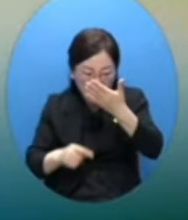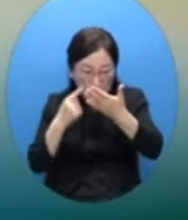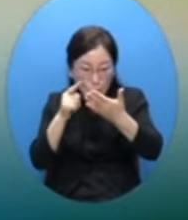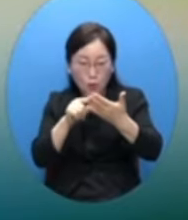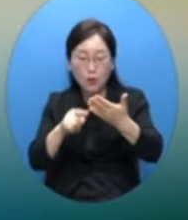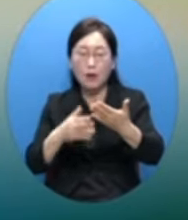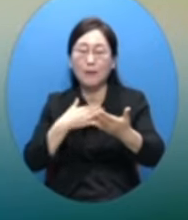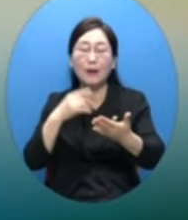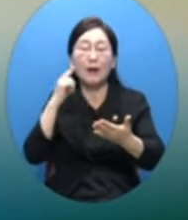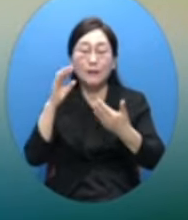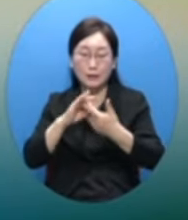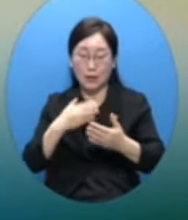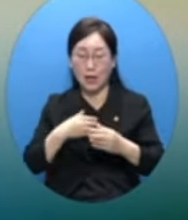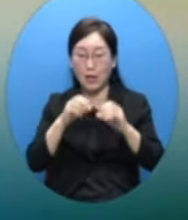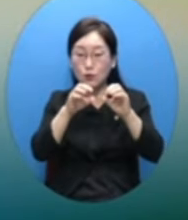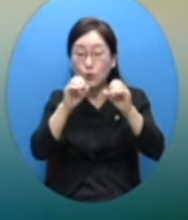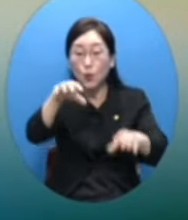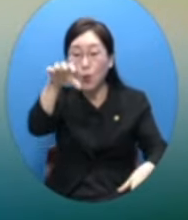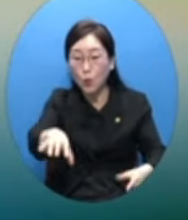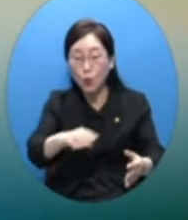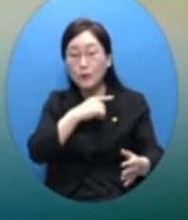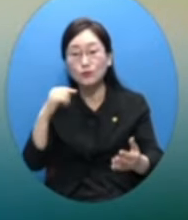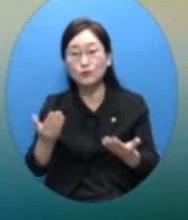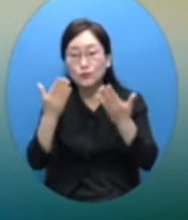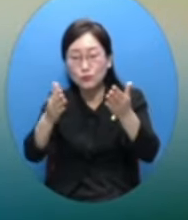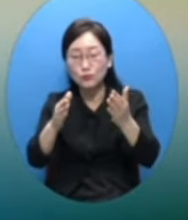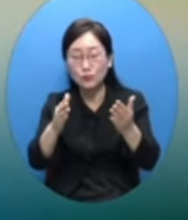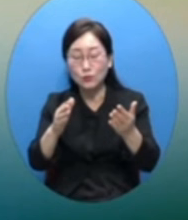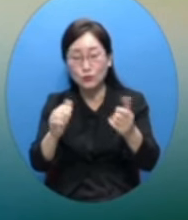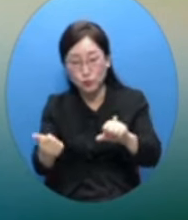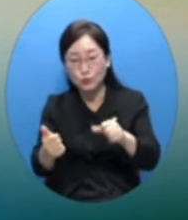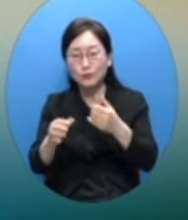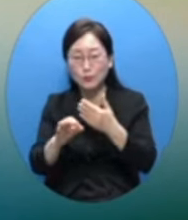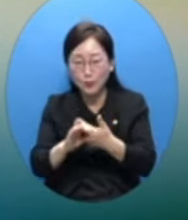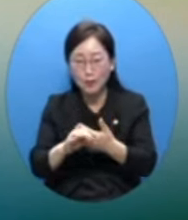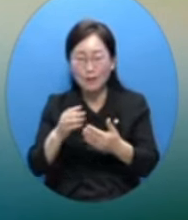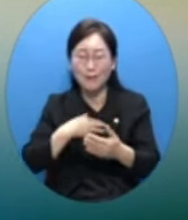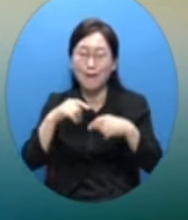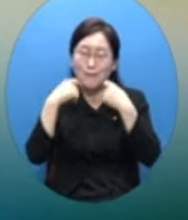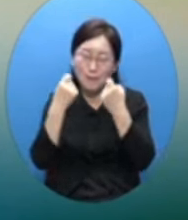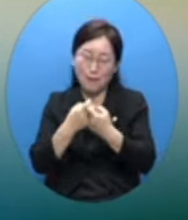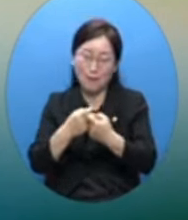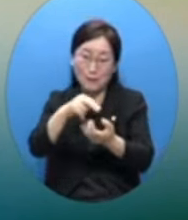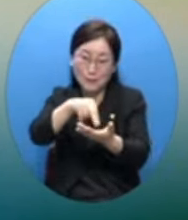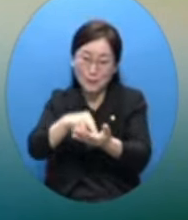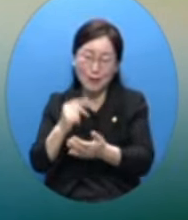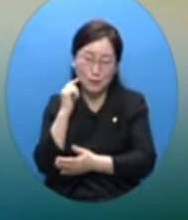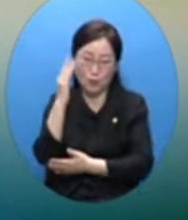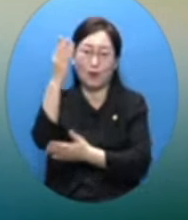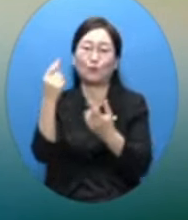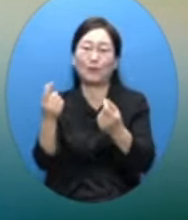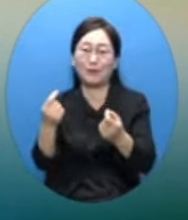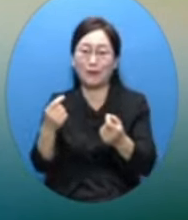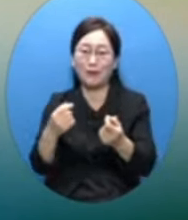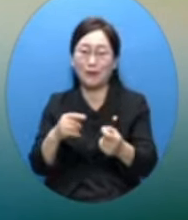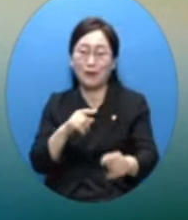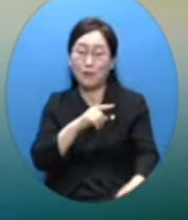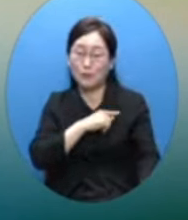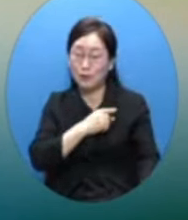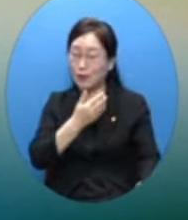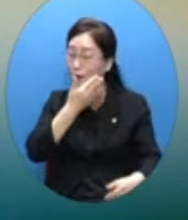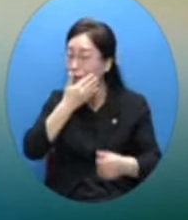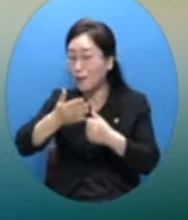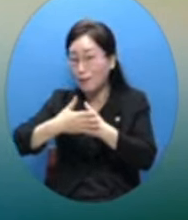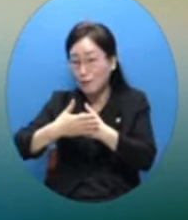선교지에서 만약 순교하게 된다면 개인적으로 무척 영광스러울 것 같습니다. 그래서 먼저 저를 아끼는 많은 분이